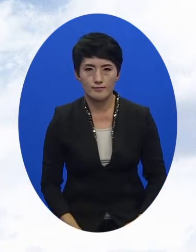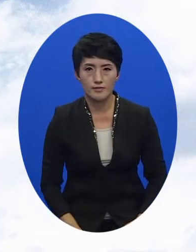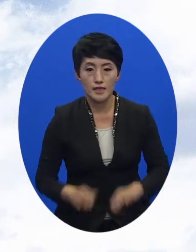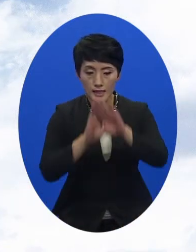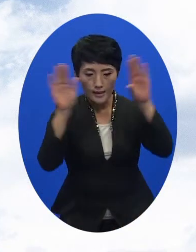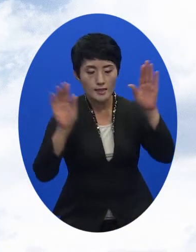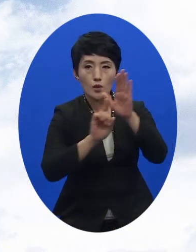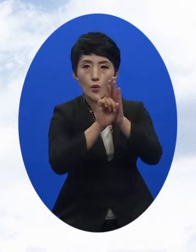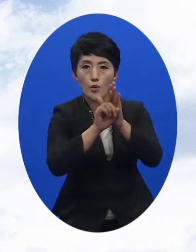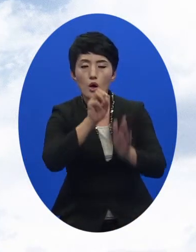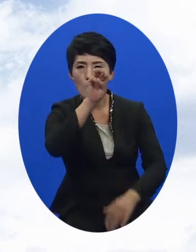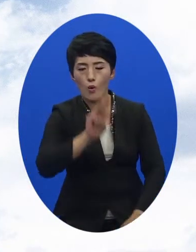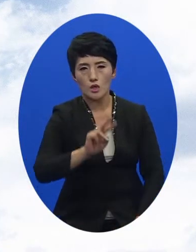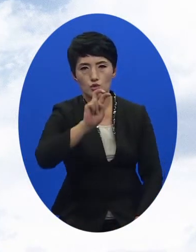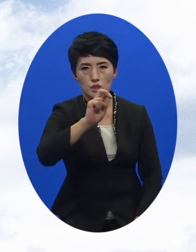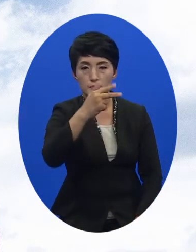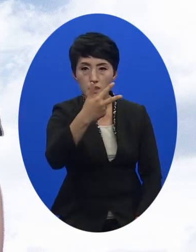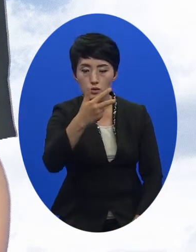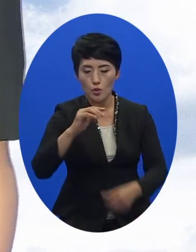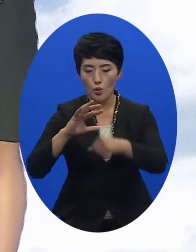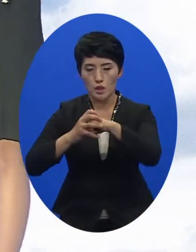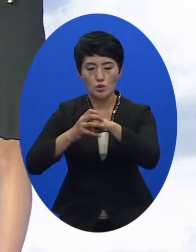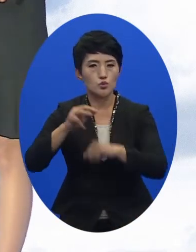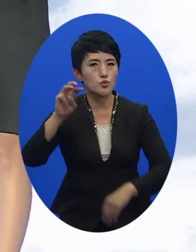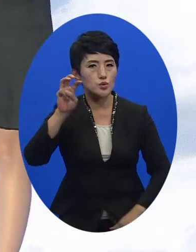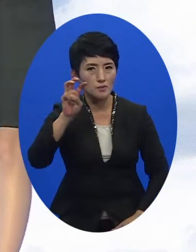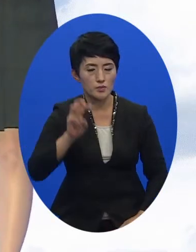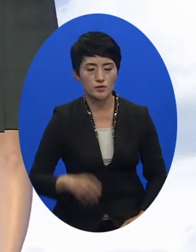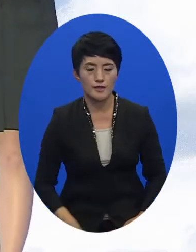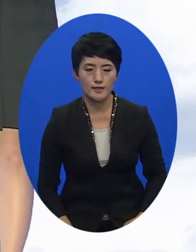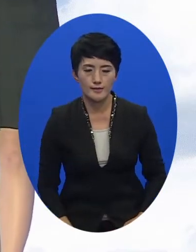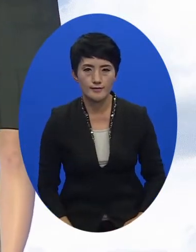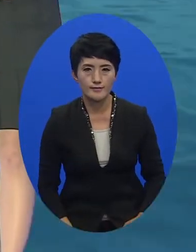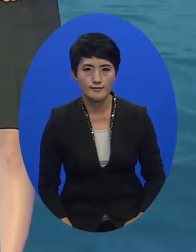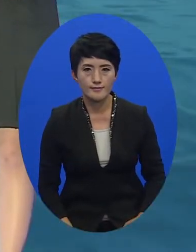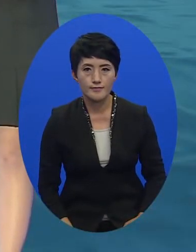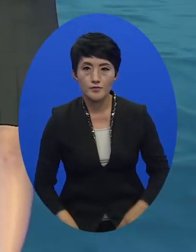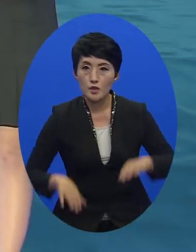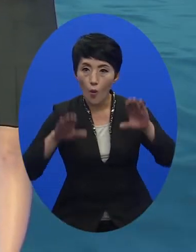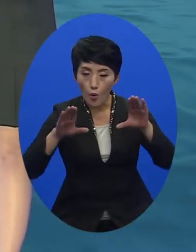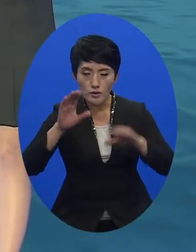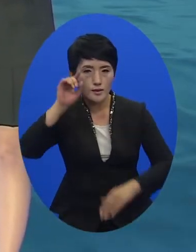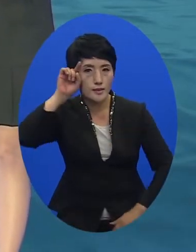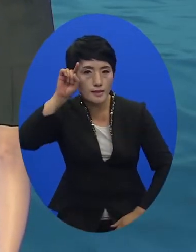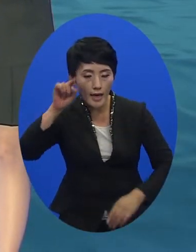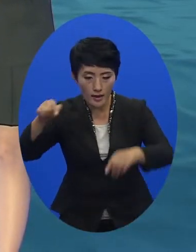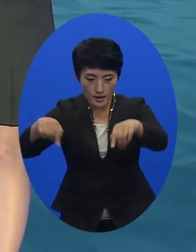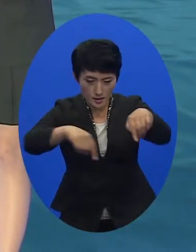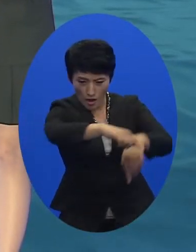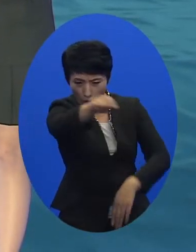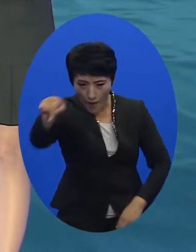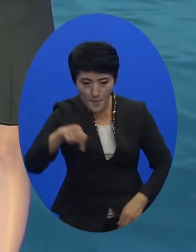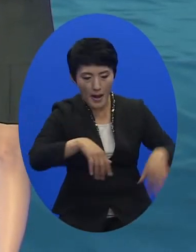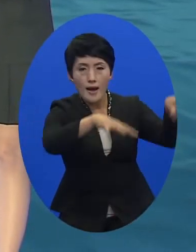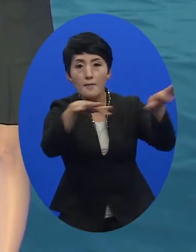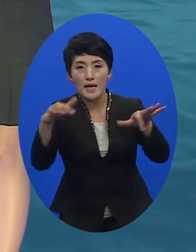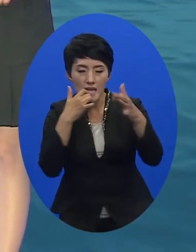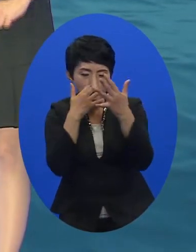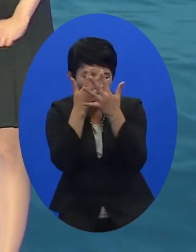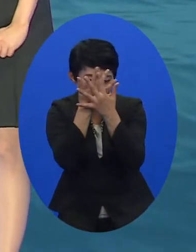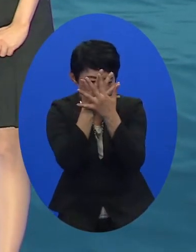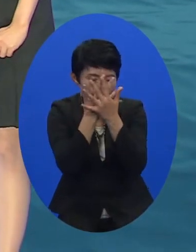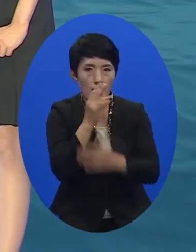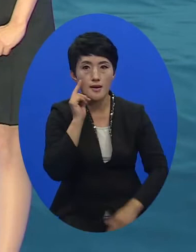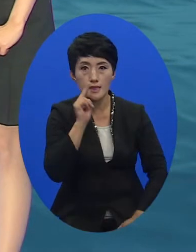예상되고요. 낮 최고 기온 광주 27도, 대구는 30도입니다. 오늘과 내일 전해상에 안개가 짙게 끼는